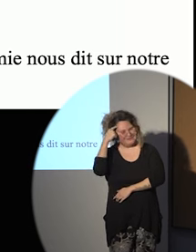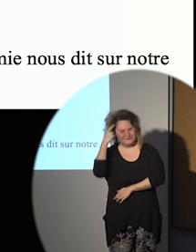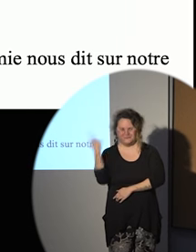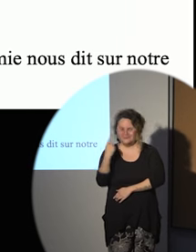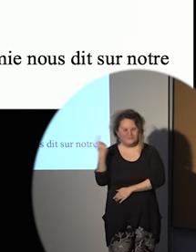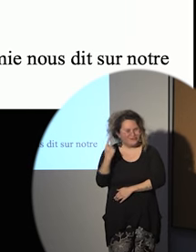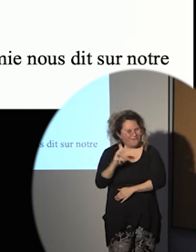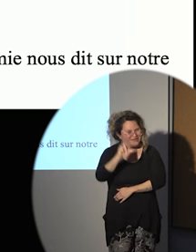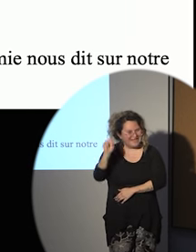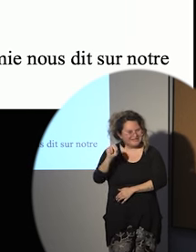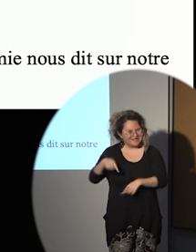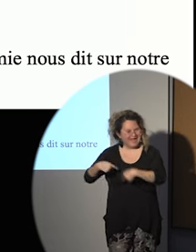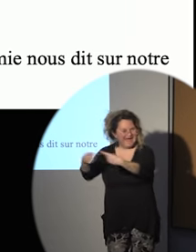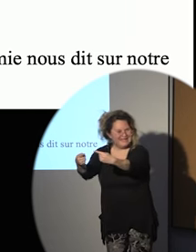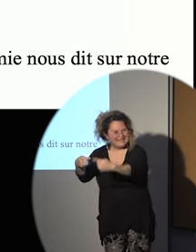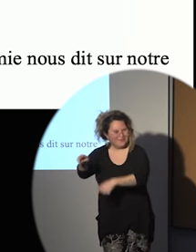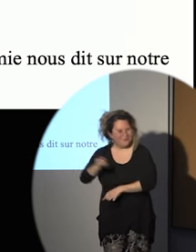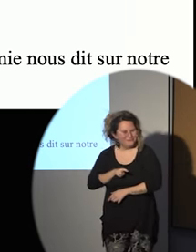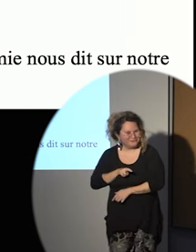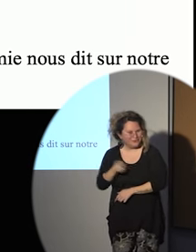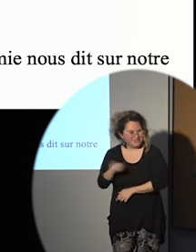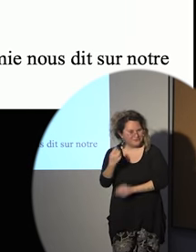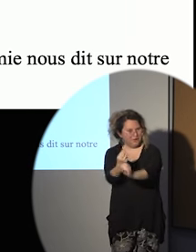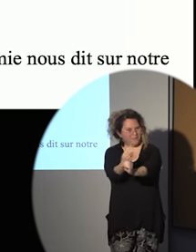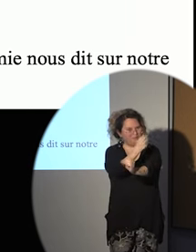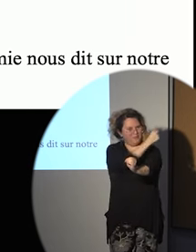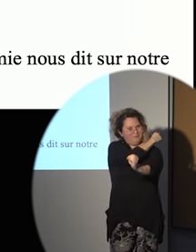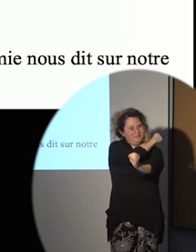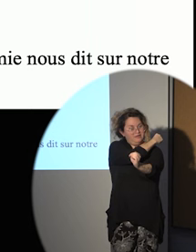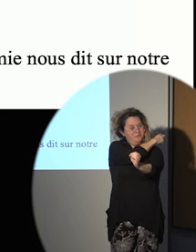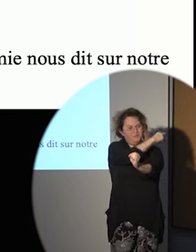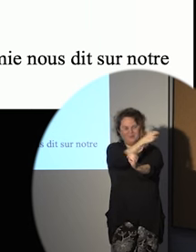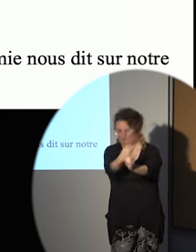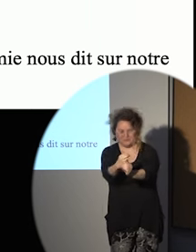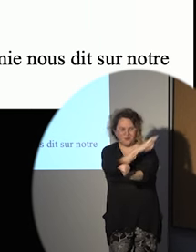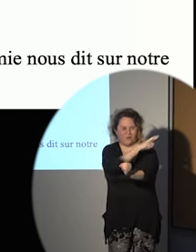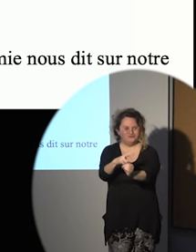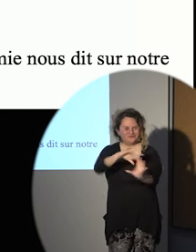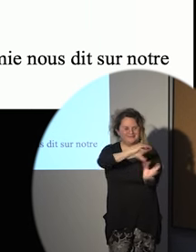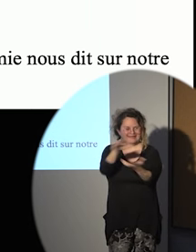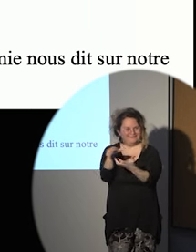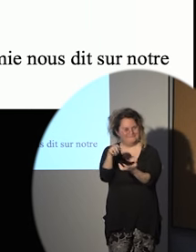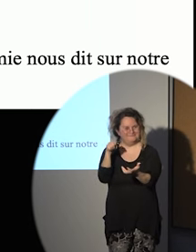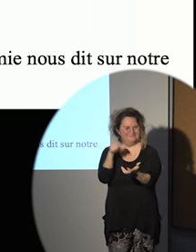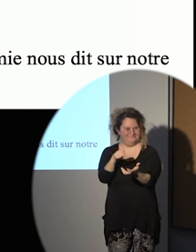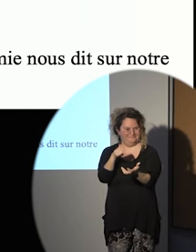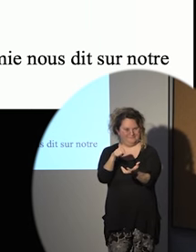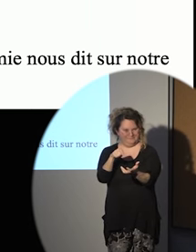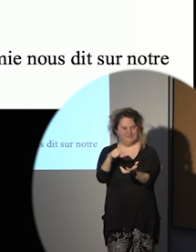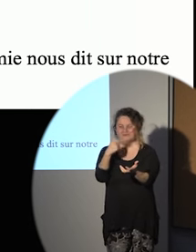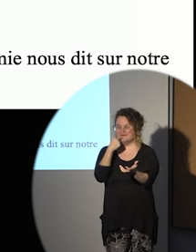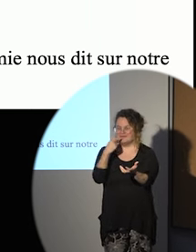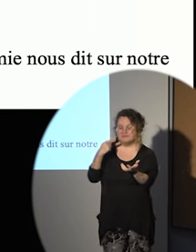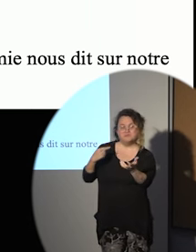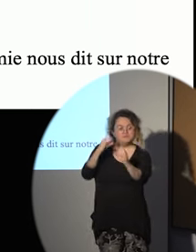retour, et le retour vers la Terre, et en particulier ce qu'on peut enseigner à partir de l'astronomie